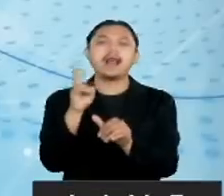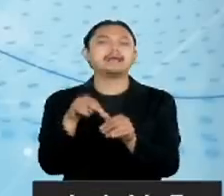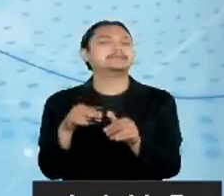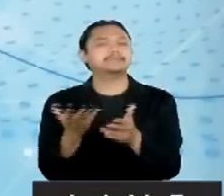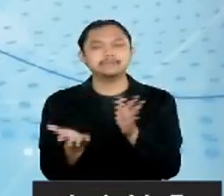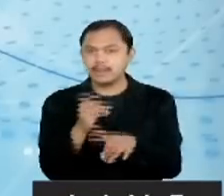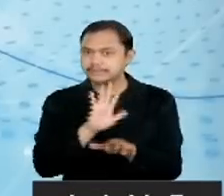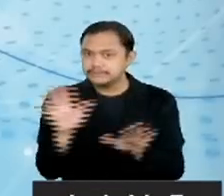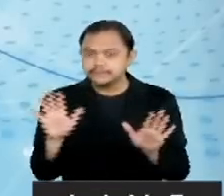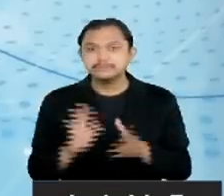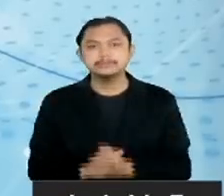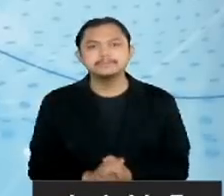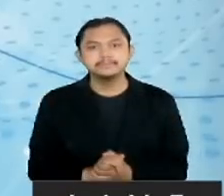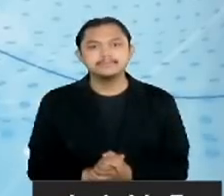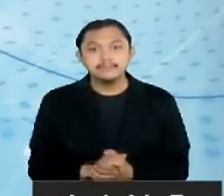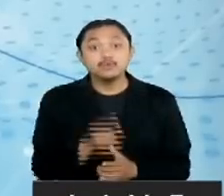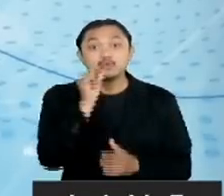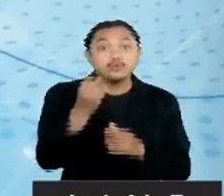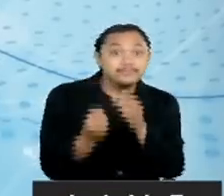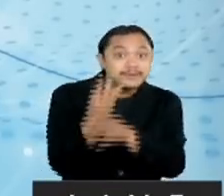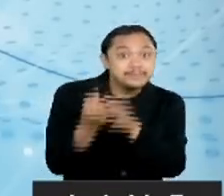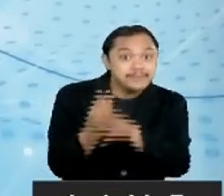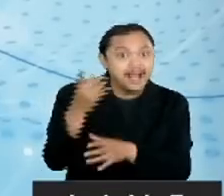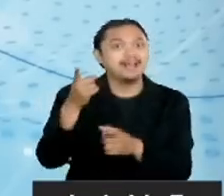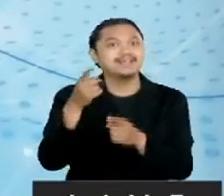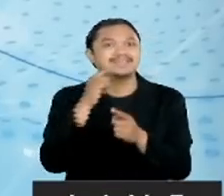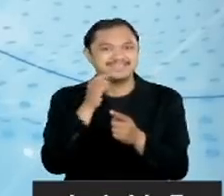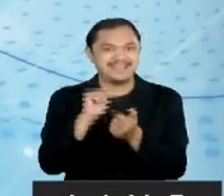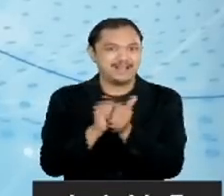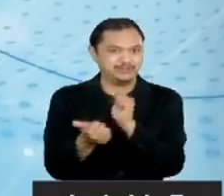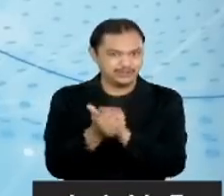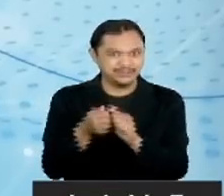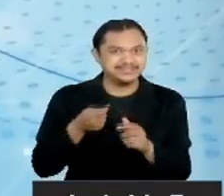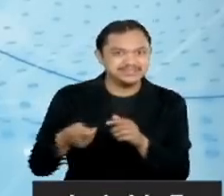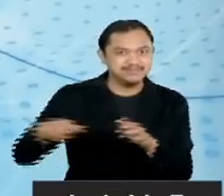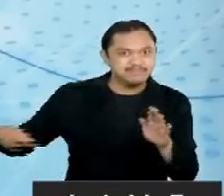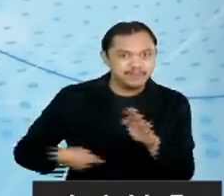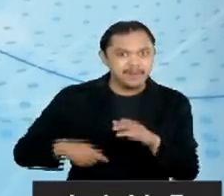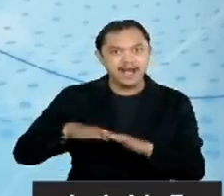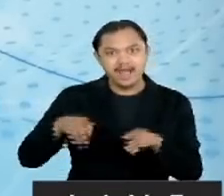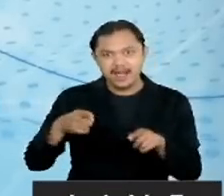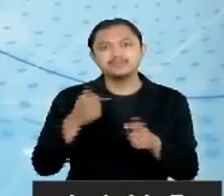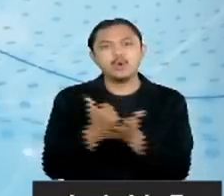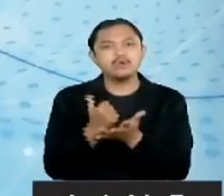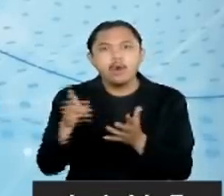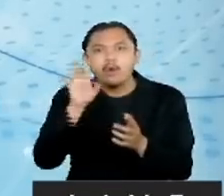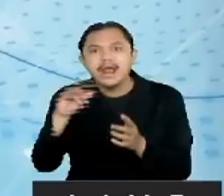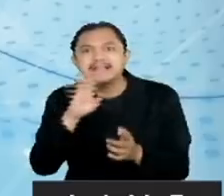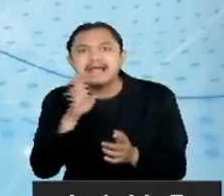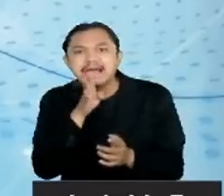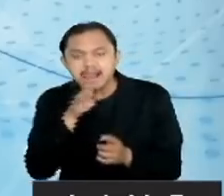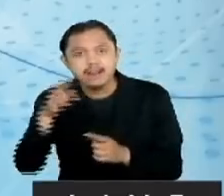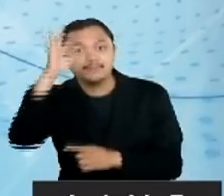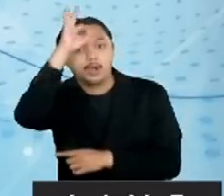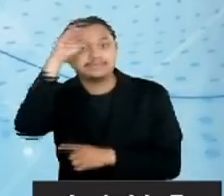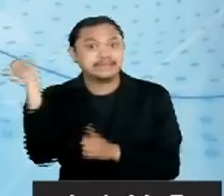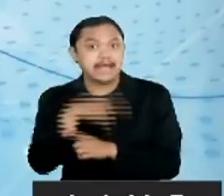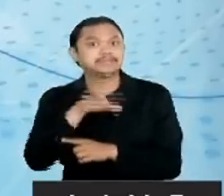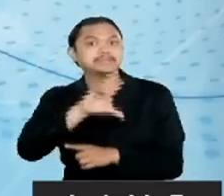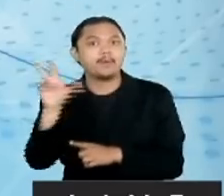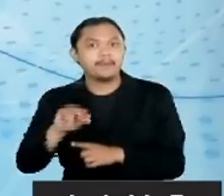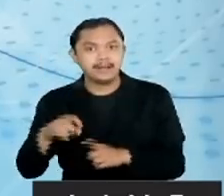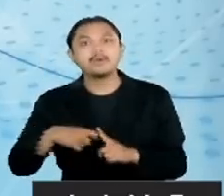Dan untuk mengupdate perkembangan kasus penusukan anak oleh orang yang tidak dikenal, kita sudah tersambung dengan Kabid Humas Polda Jabar,